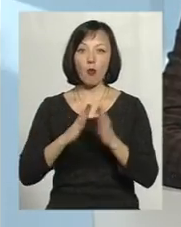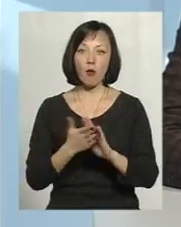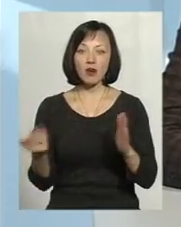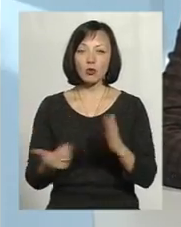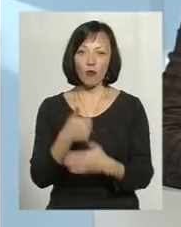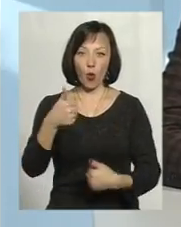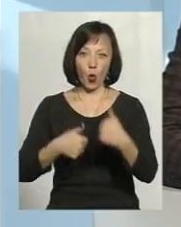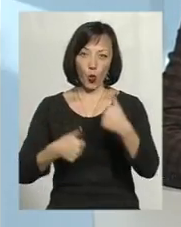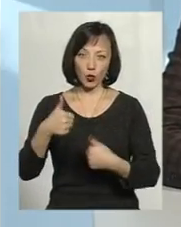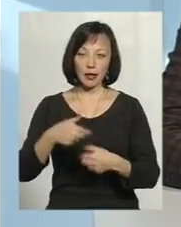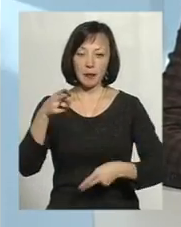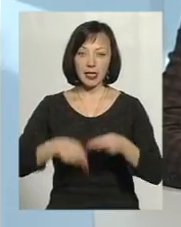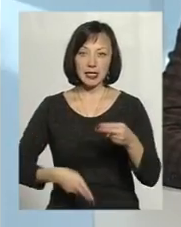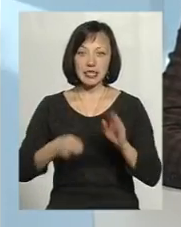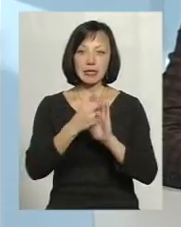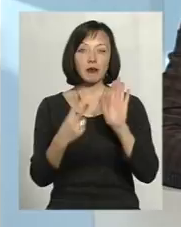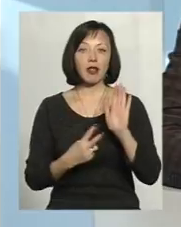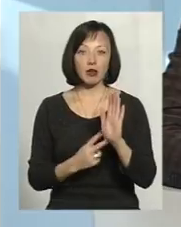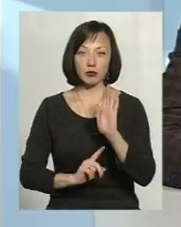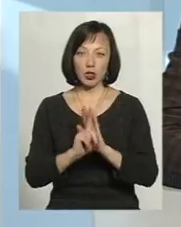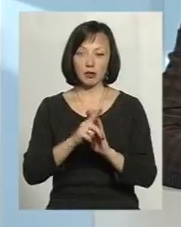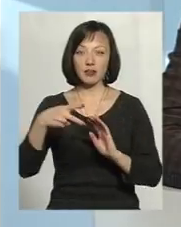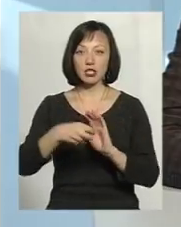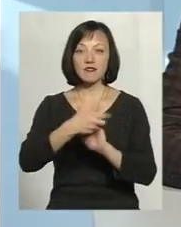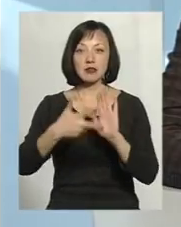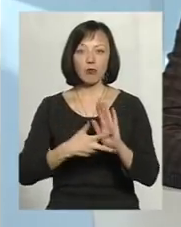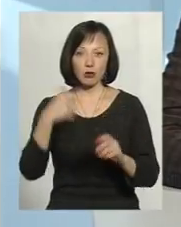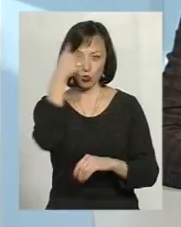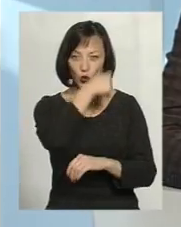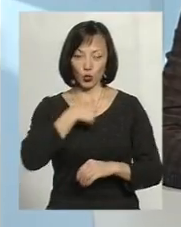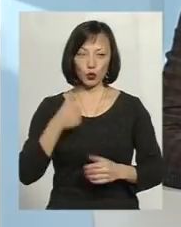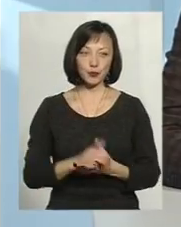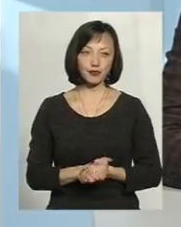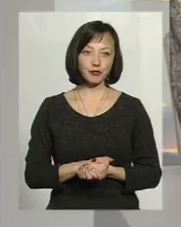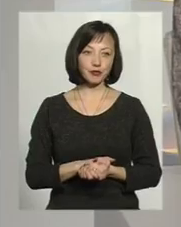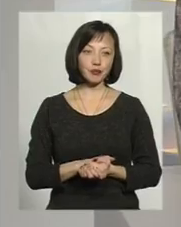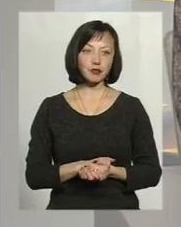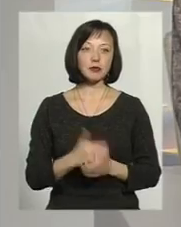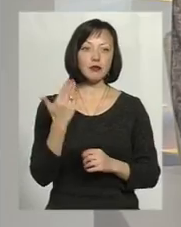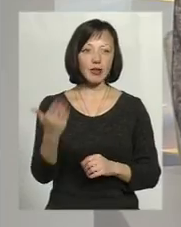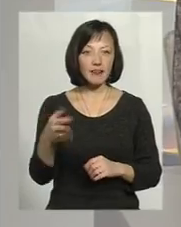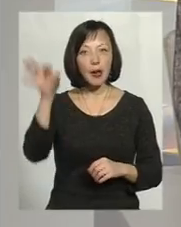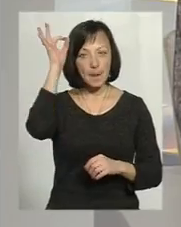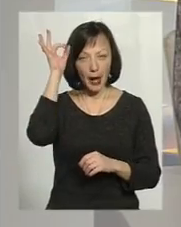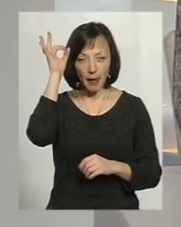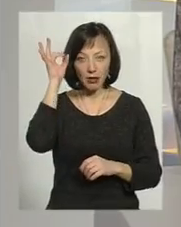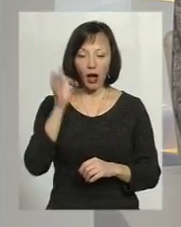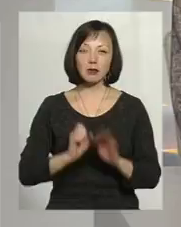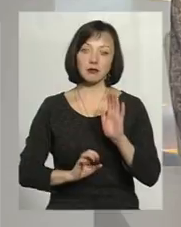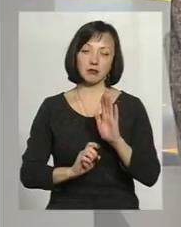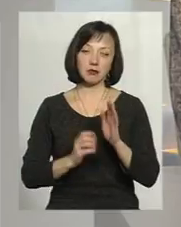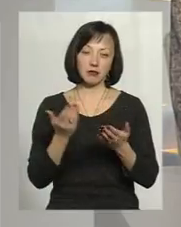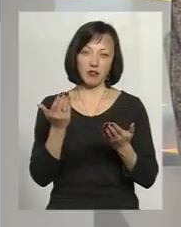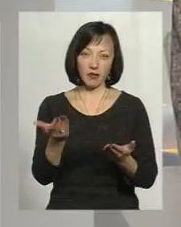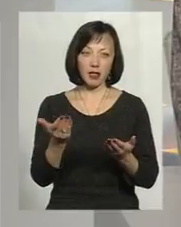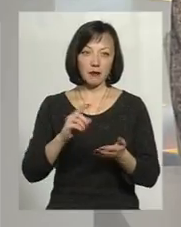нового конкурсу наприкінці 2017-го, на початку 2018 року. Пане Олександре, якщо ви пам'ятаєте, я думаю, ви згадаєте, тому